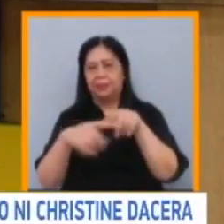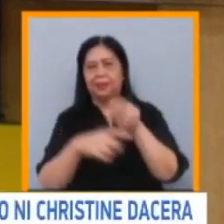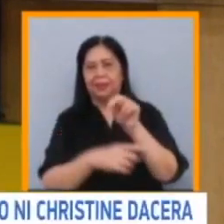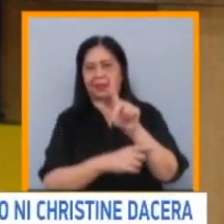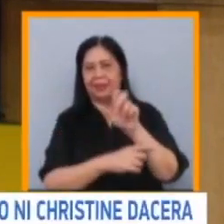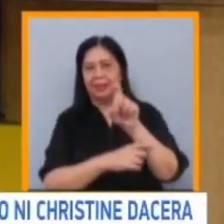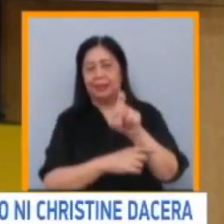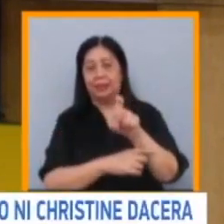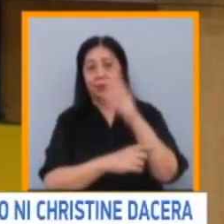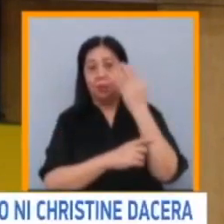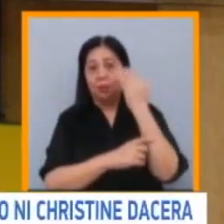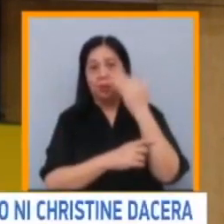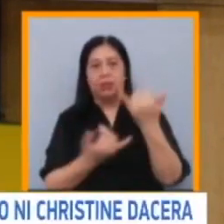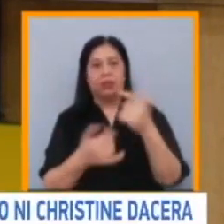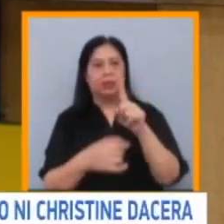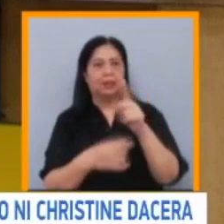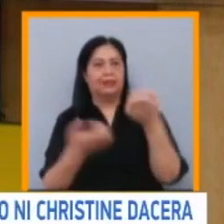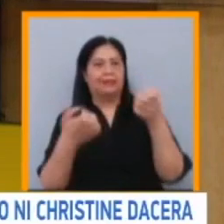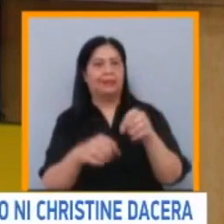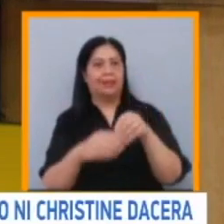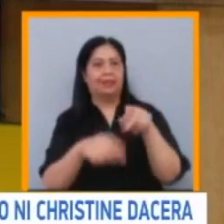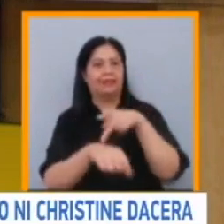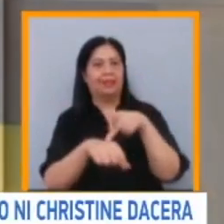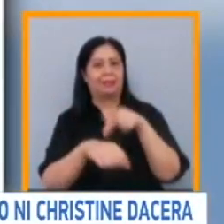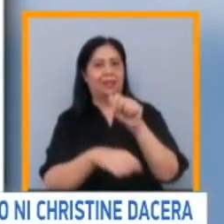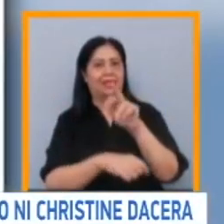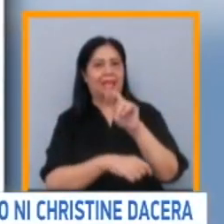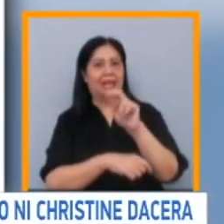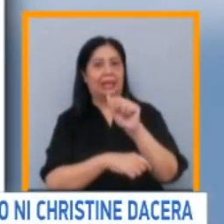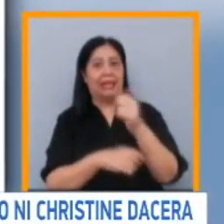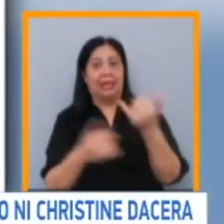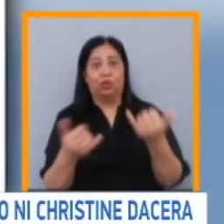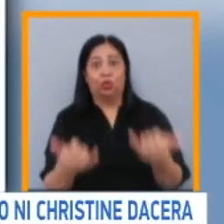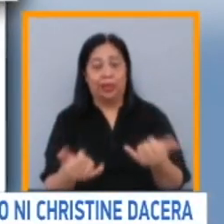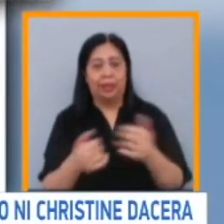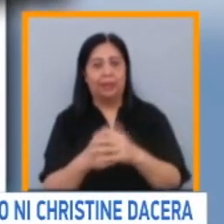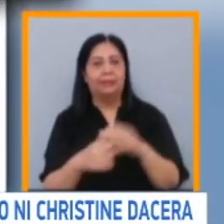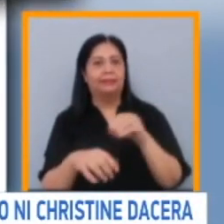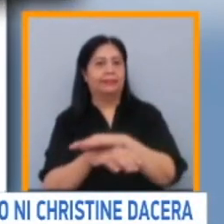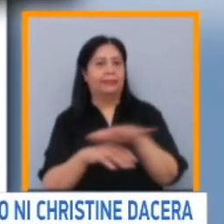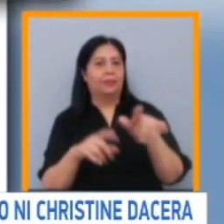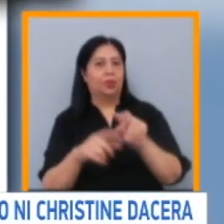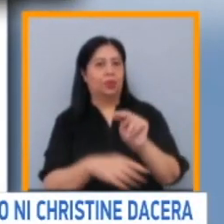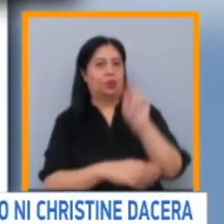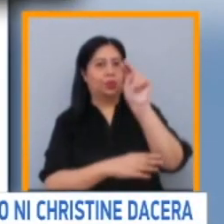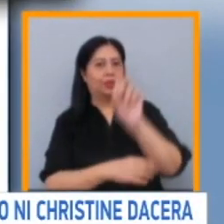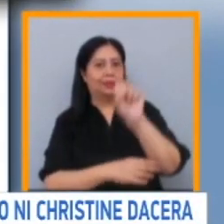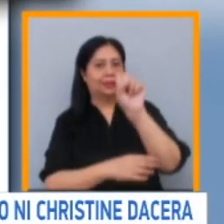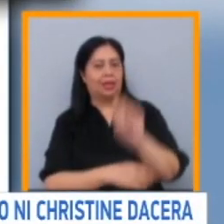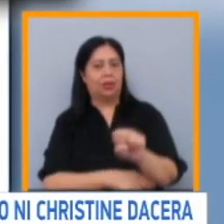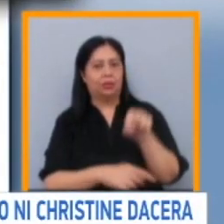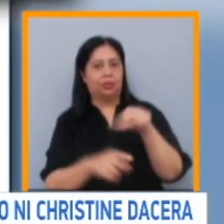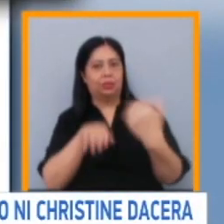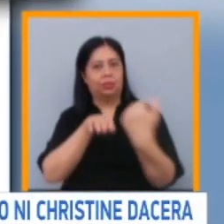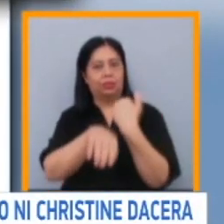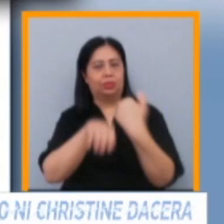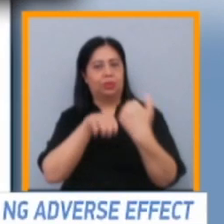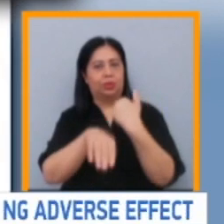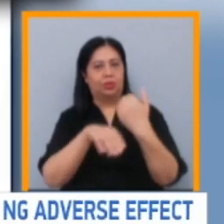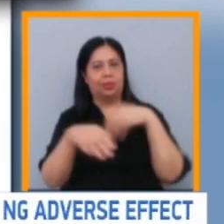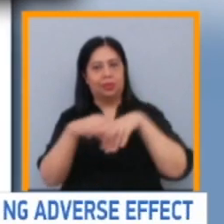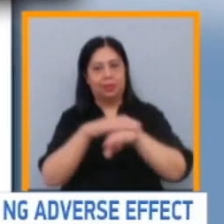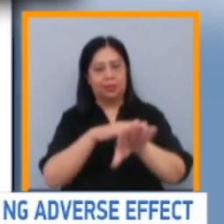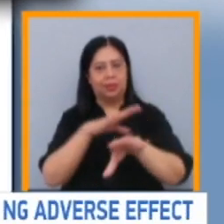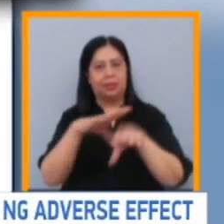po sa isang event sa Philippine Arena ngayon pong araw. Apektado ang north at southbound exits at entries ng siyudad de